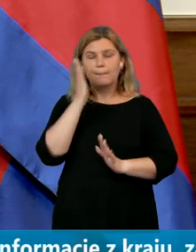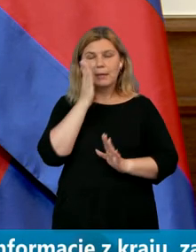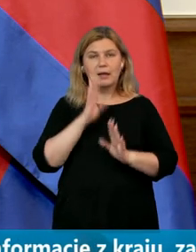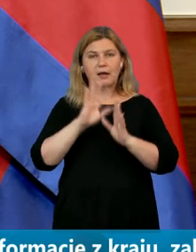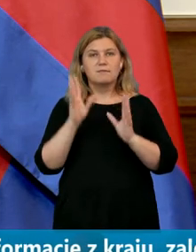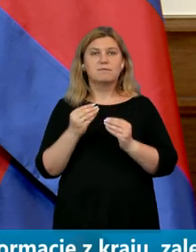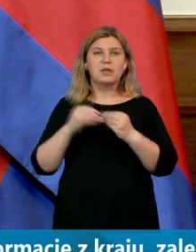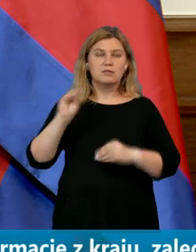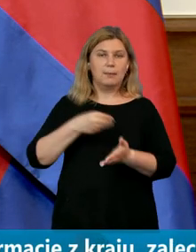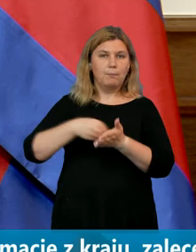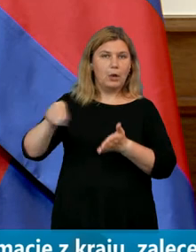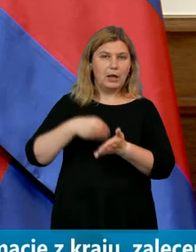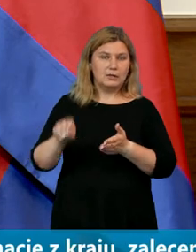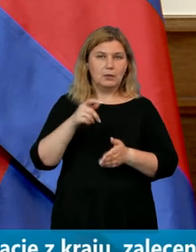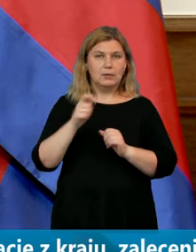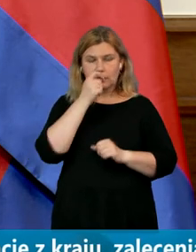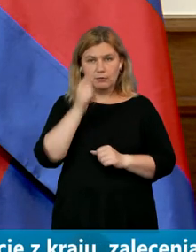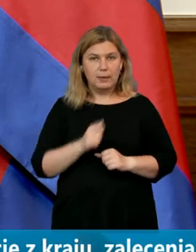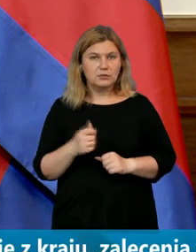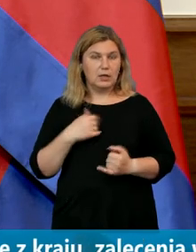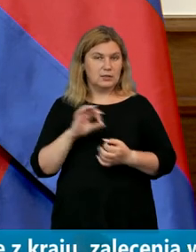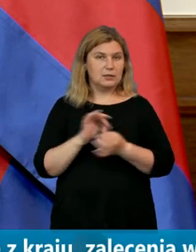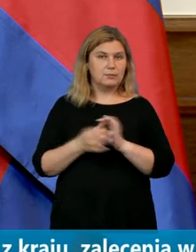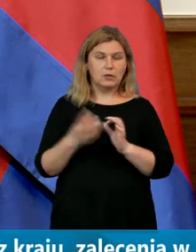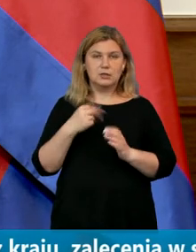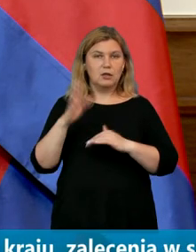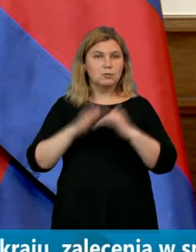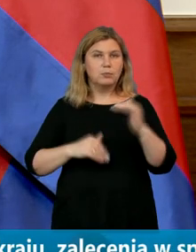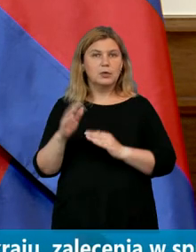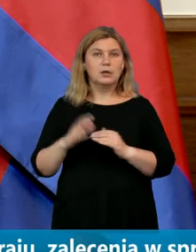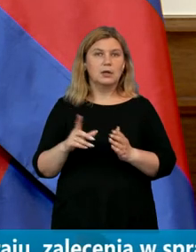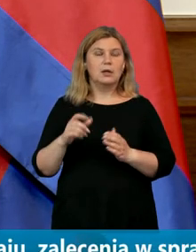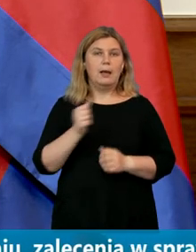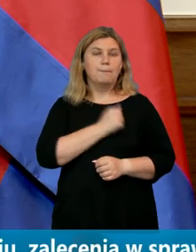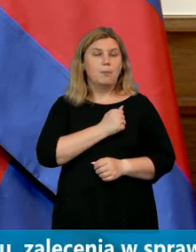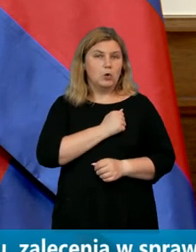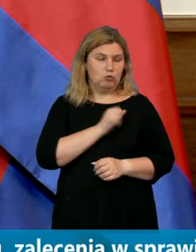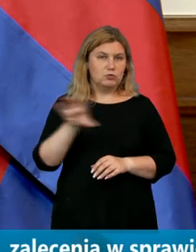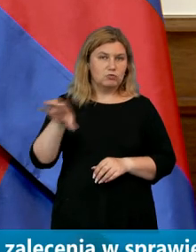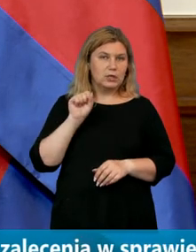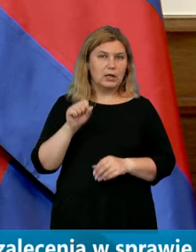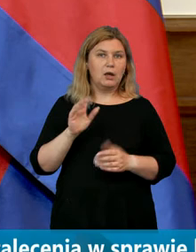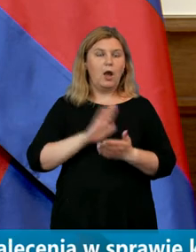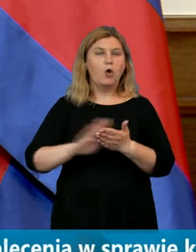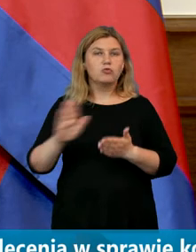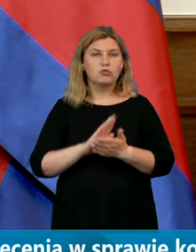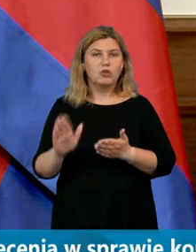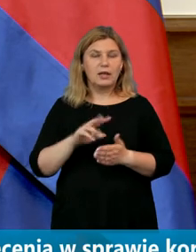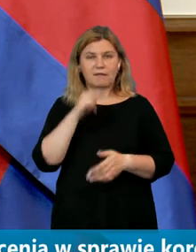płacą za odbiór śmieci. Gdybyśmy nie zbudowali również za kredyty oczyszczalni ścieków, to